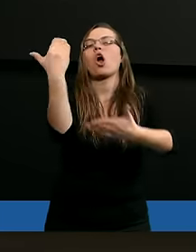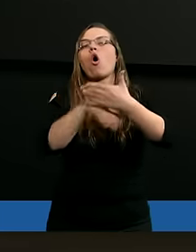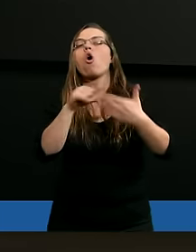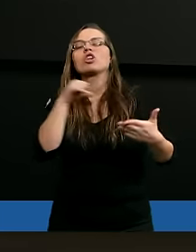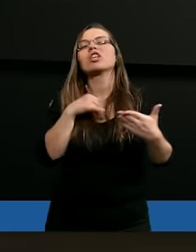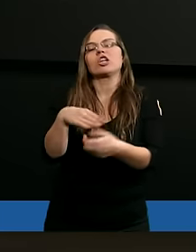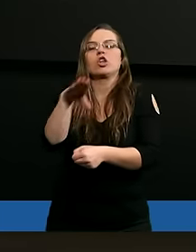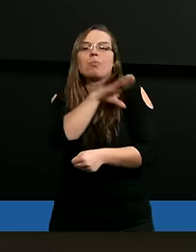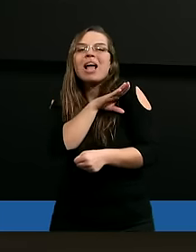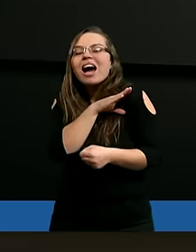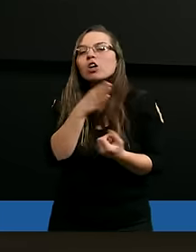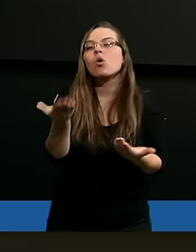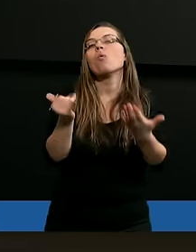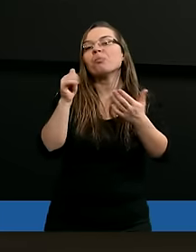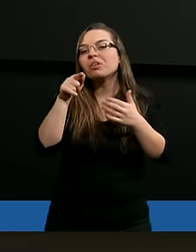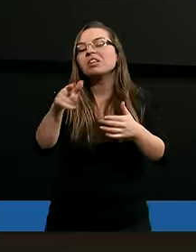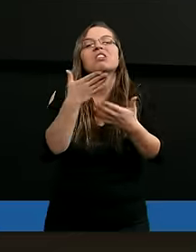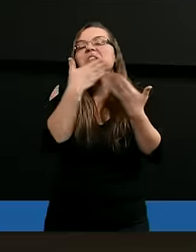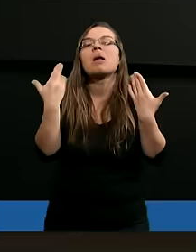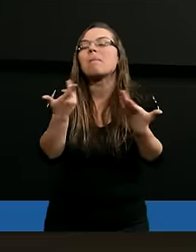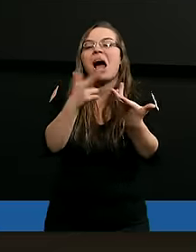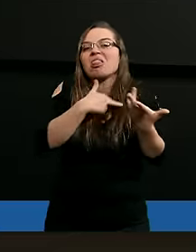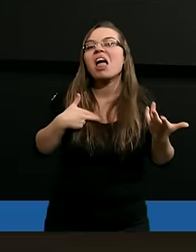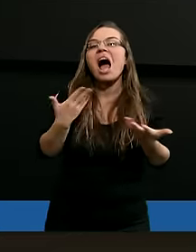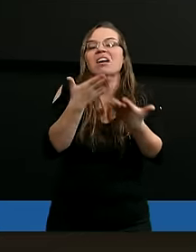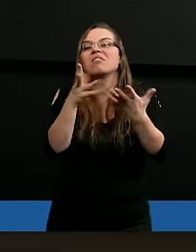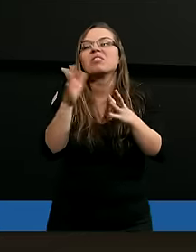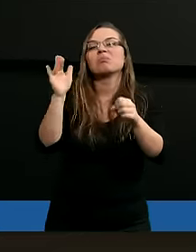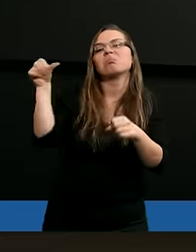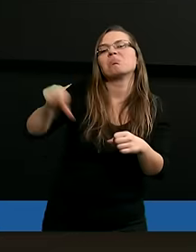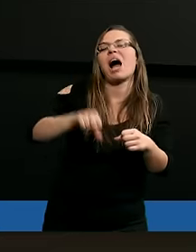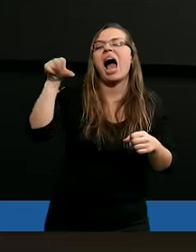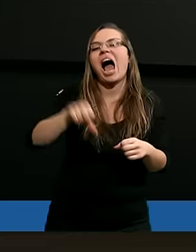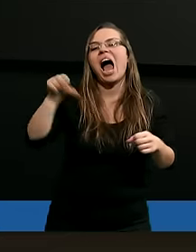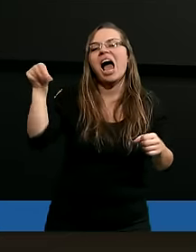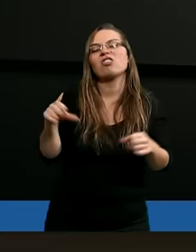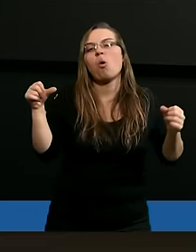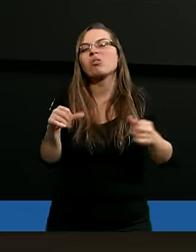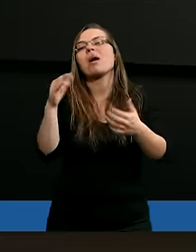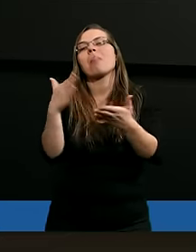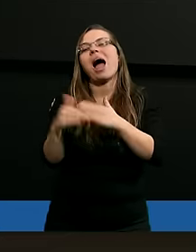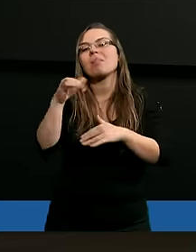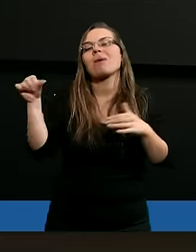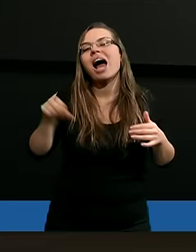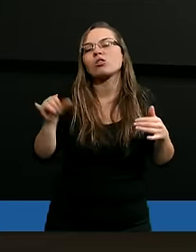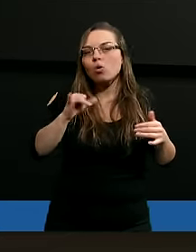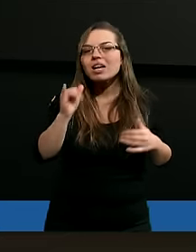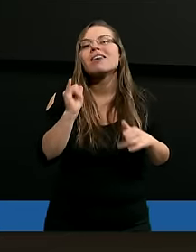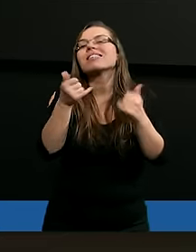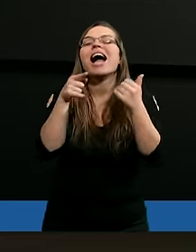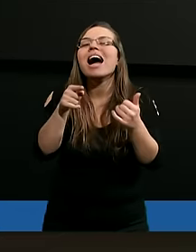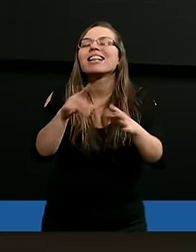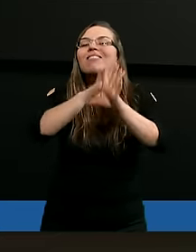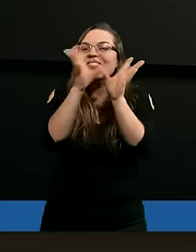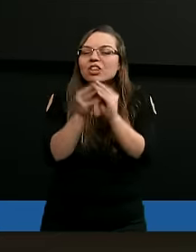śmiercią, nicością, koniec, nie ma nas. Marność nad marnością. Marność, tak. No. I jak w